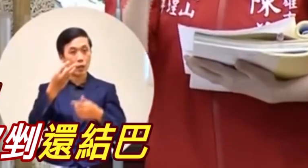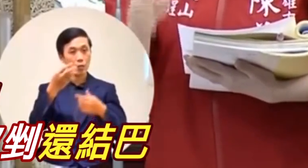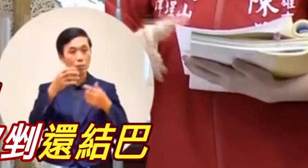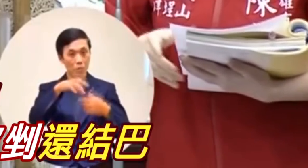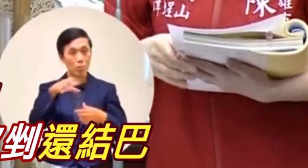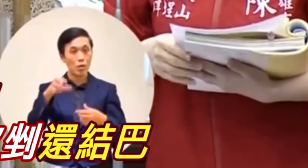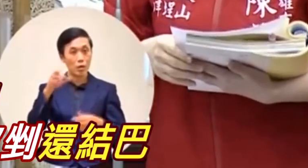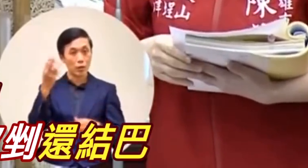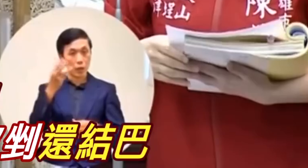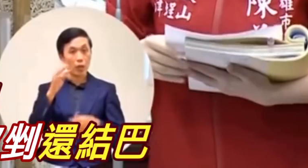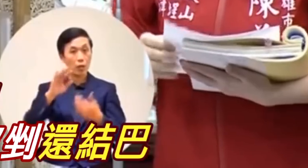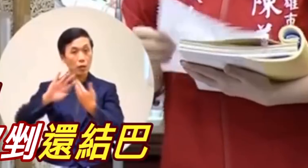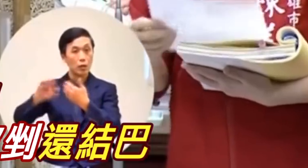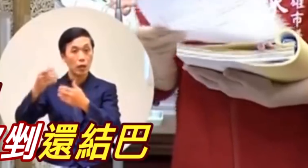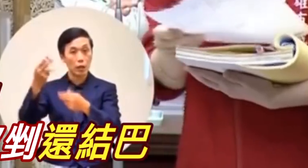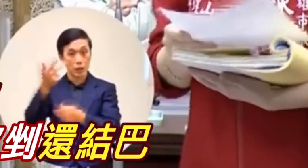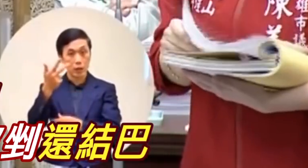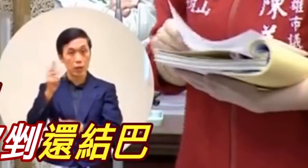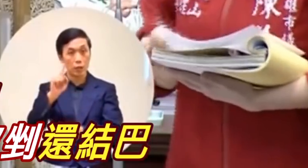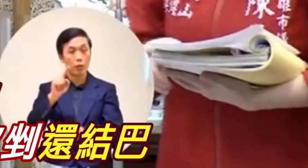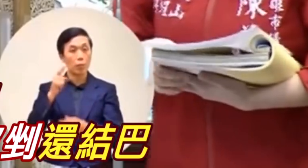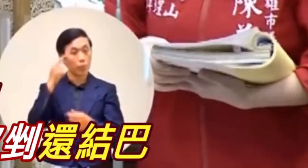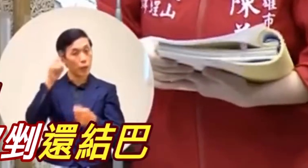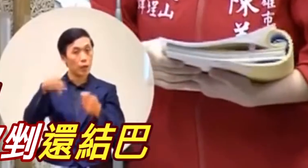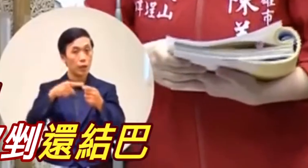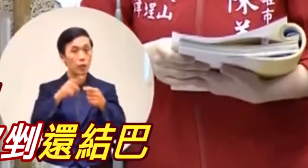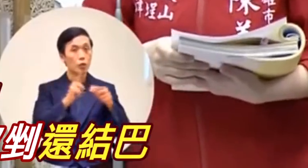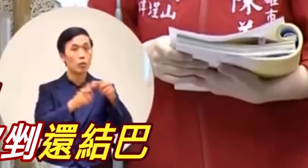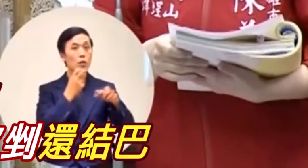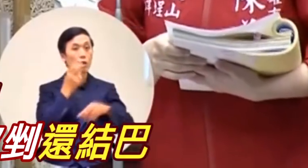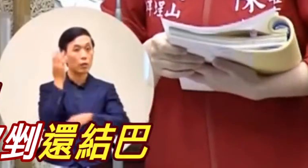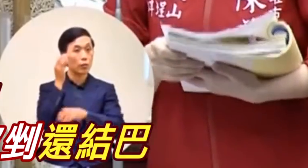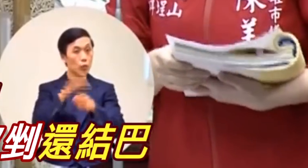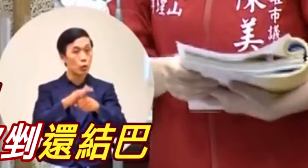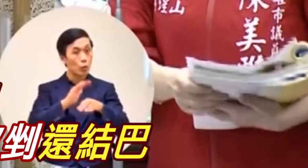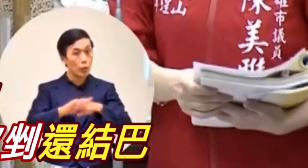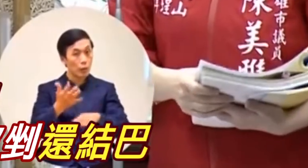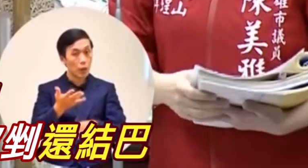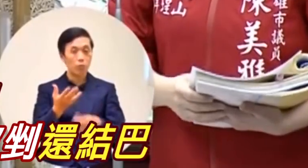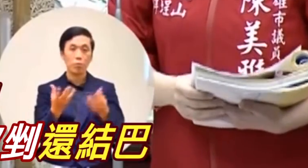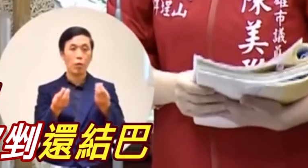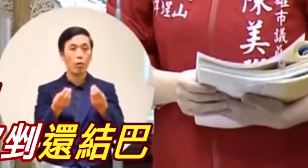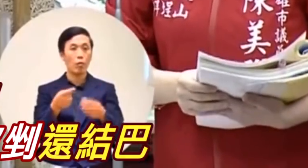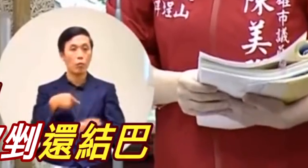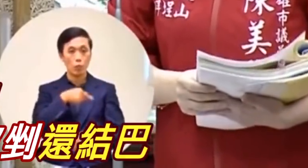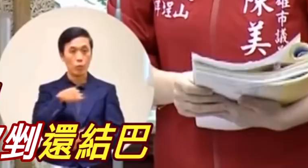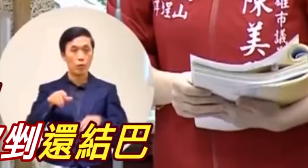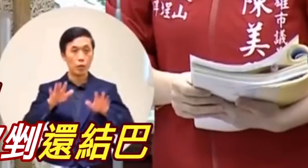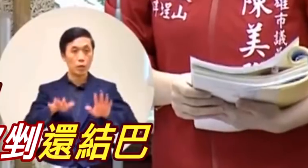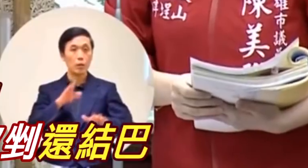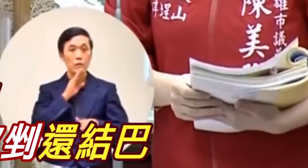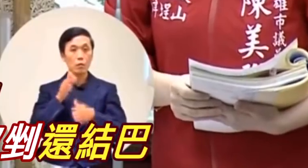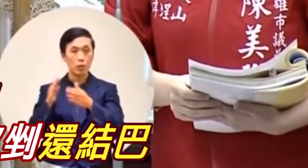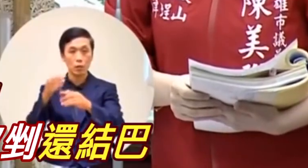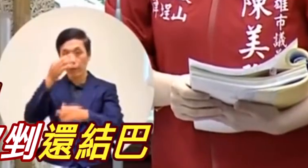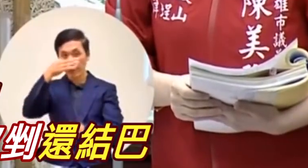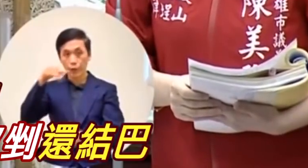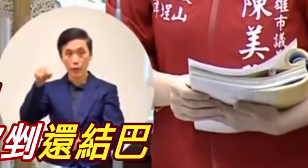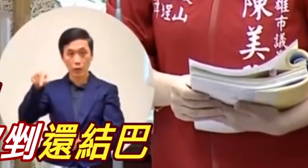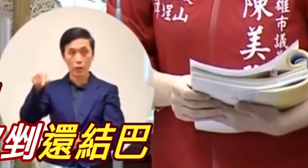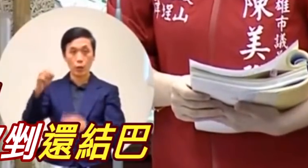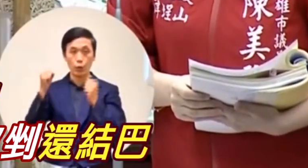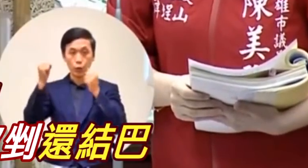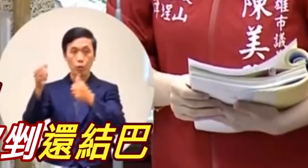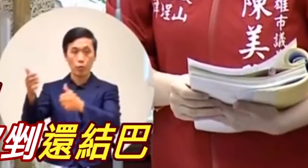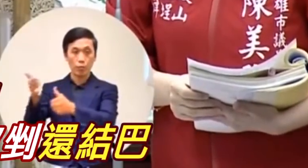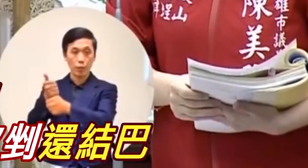7座，另外7座是明年会预计中央会补助吗？ 没有，7座我们现在就是把那个凤山目前的运动中